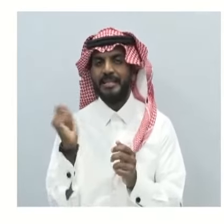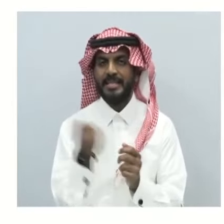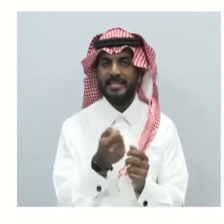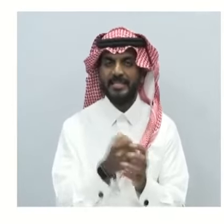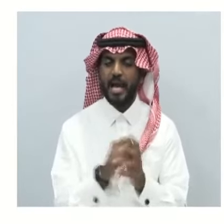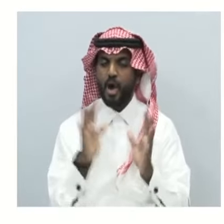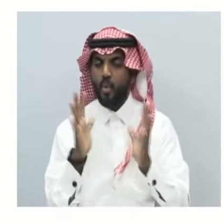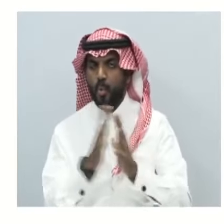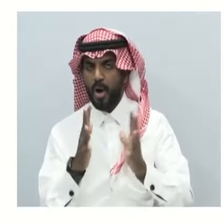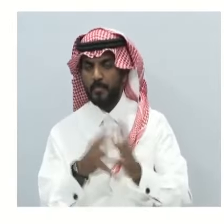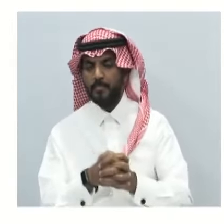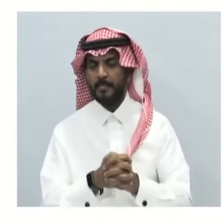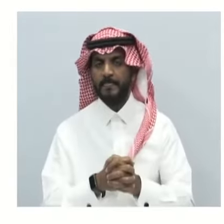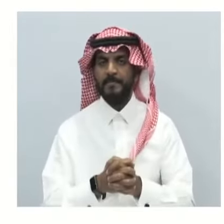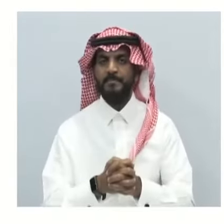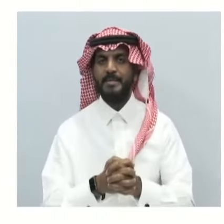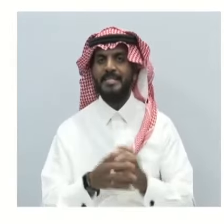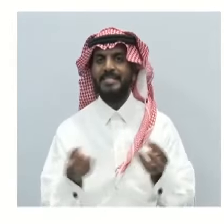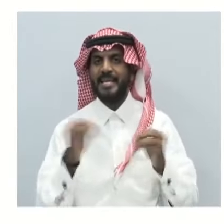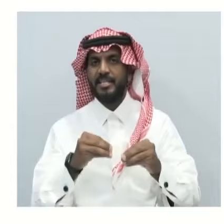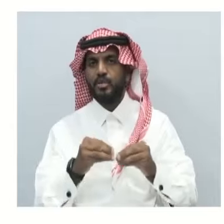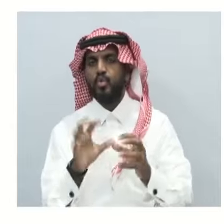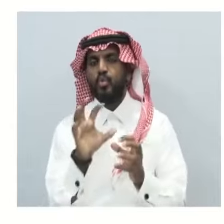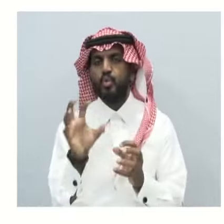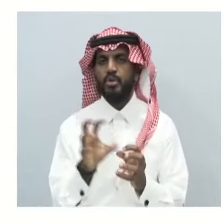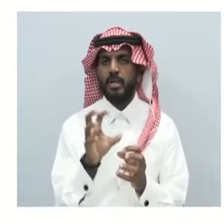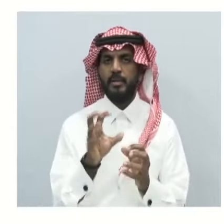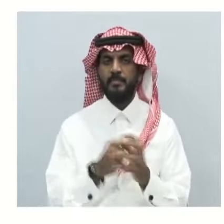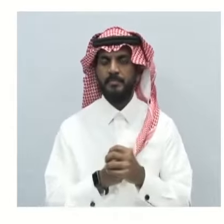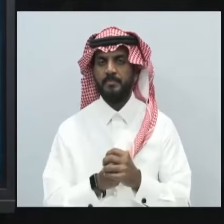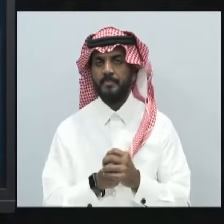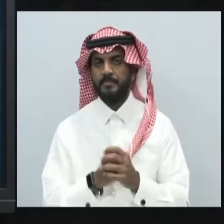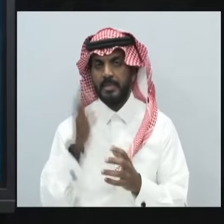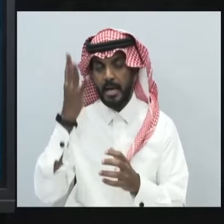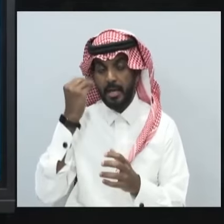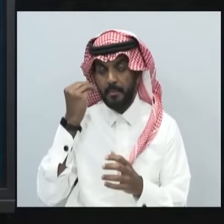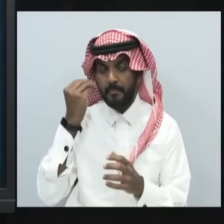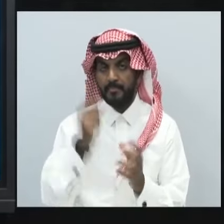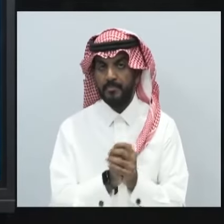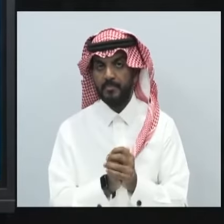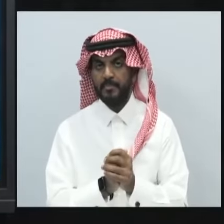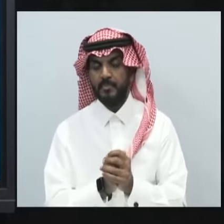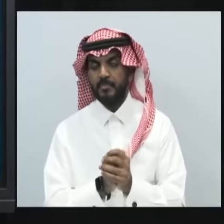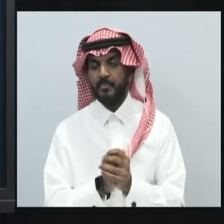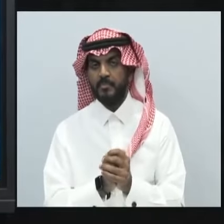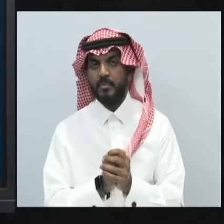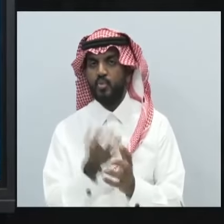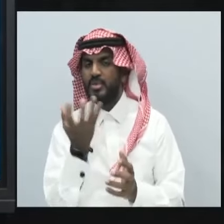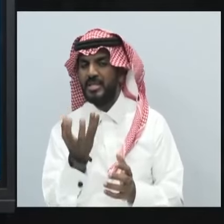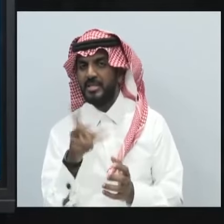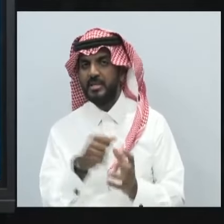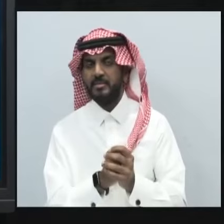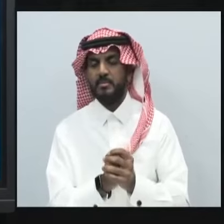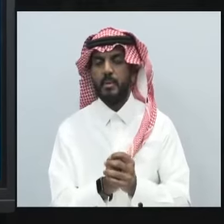فتزداد قوه الجذب مع زياده الكتله اذا نعلم بانها تزداد الجاذبيه كذلك